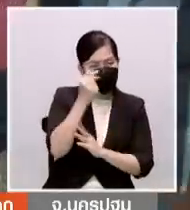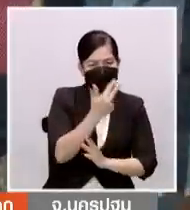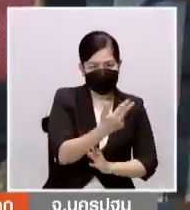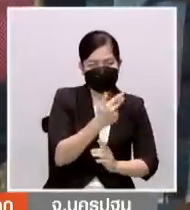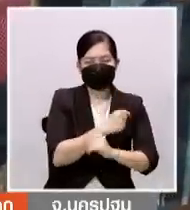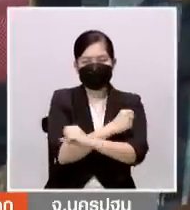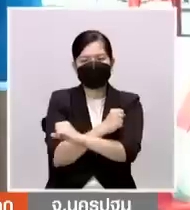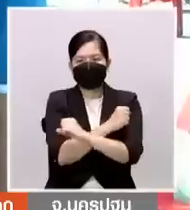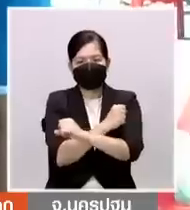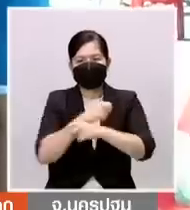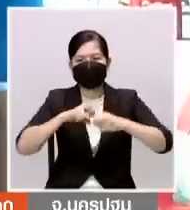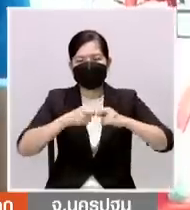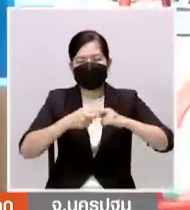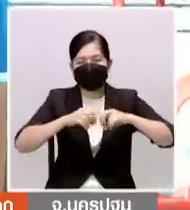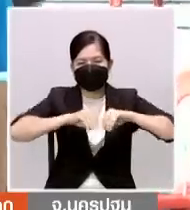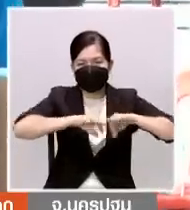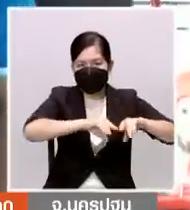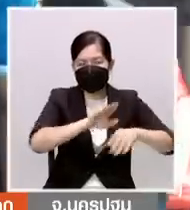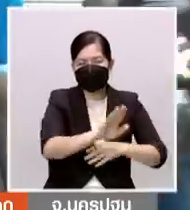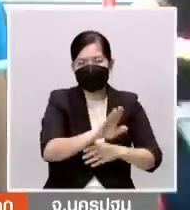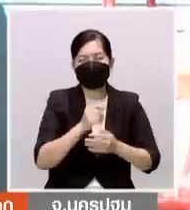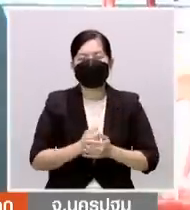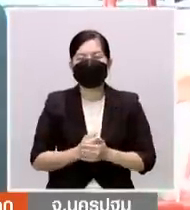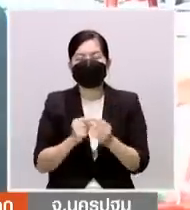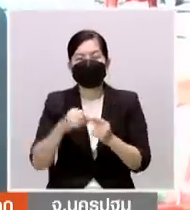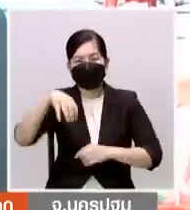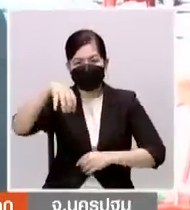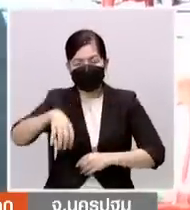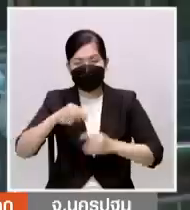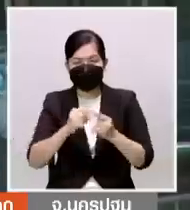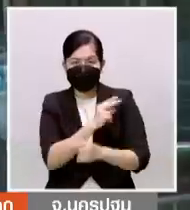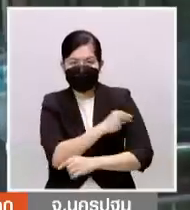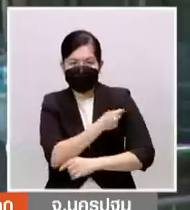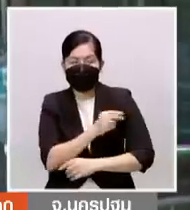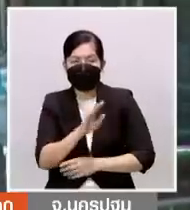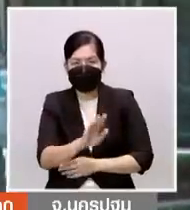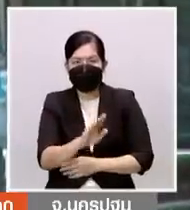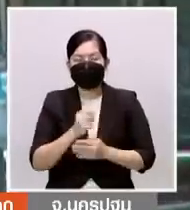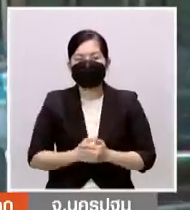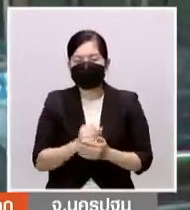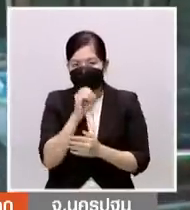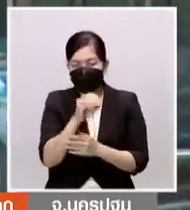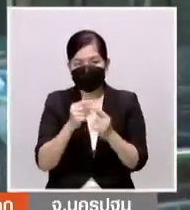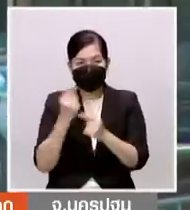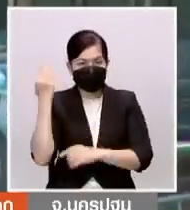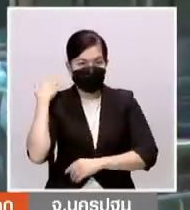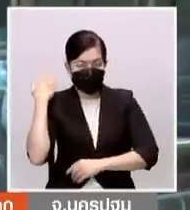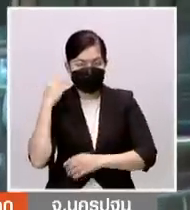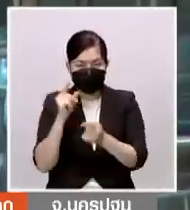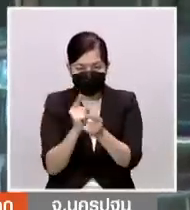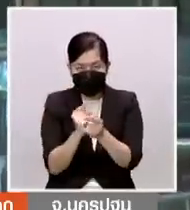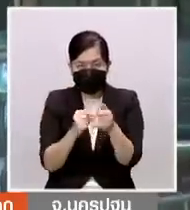มการแพร่ระบาดซึ่งทางด้านของสำนักงานสาธารณสุขจังหวัดรายงานว่าเมื่อวานนี้พบผู้ติดเชื้อรายให